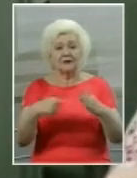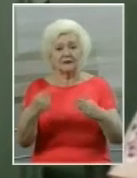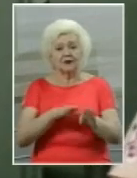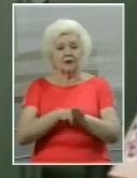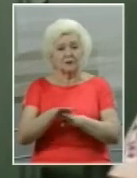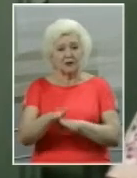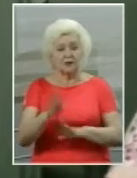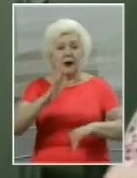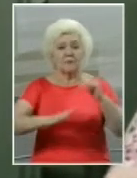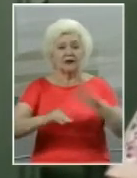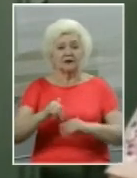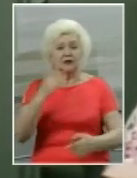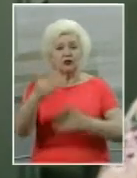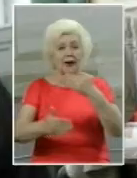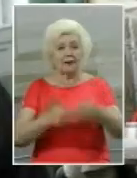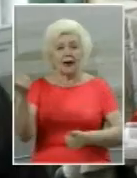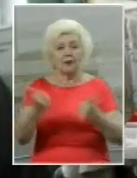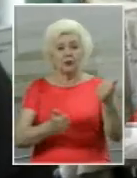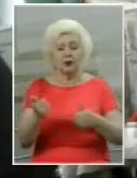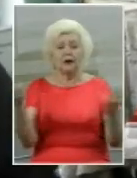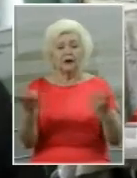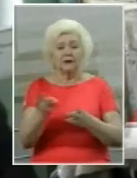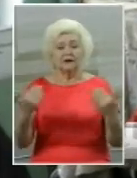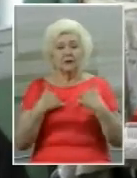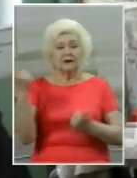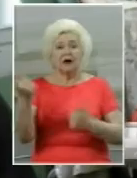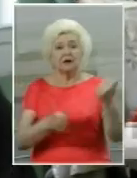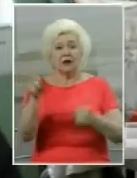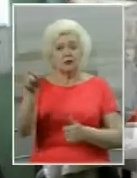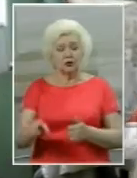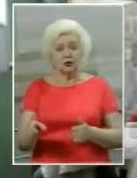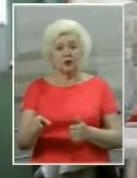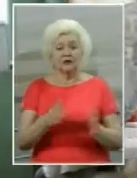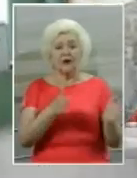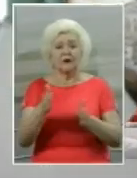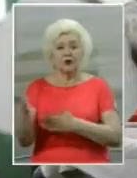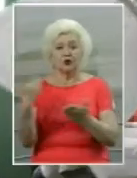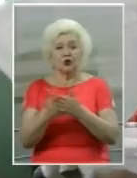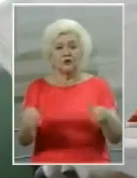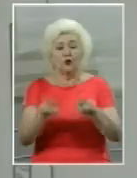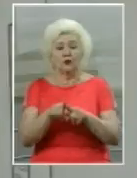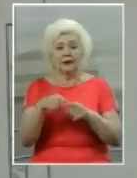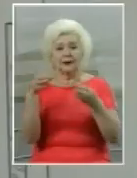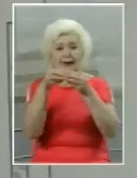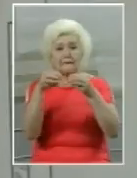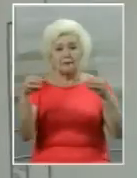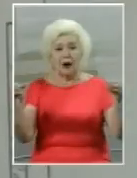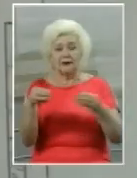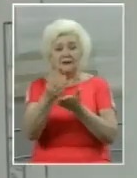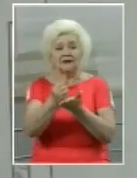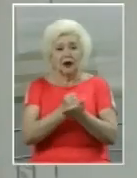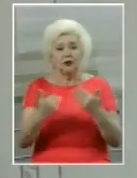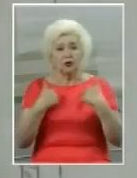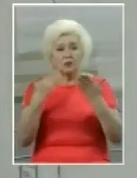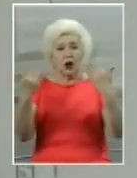відбувається практичний етап конкурсу. Треба нашим конкурсантам виготовити отакий палець. Заготовку ми